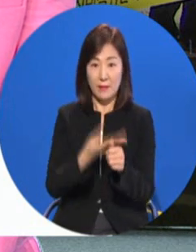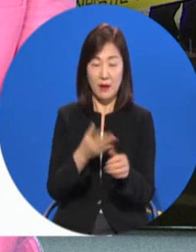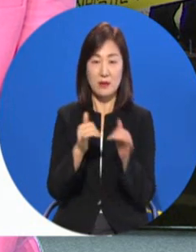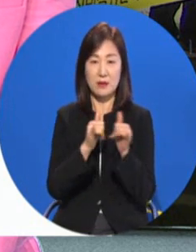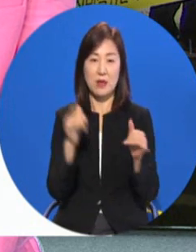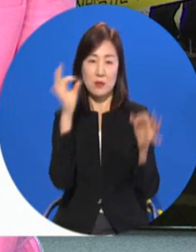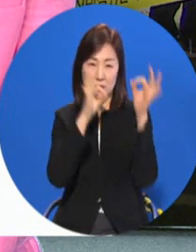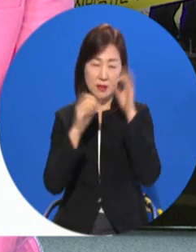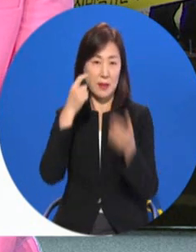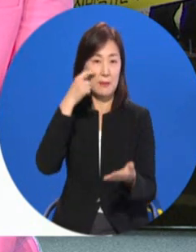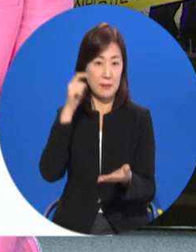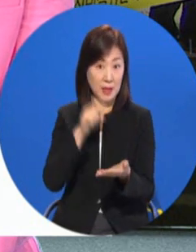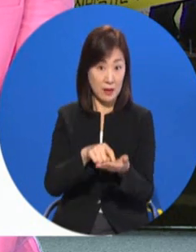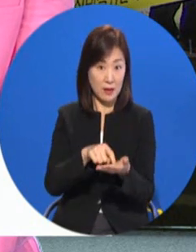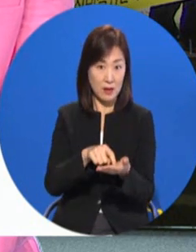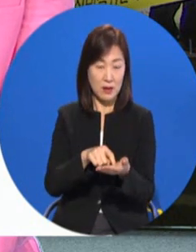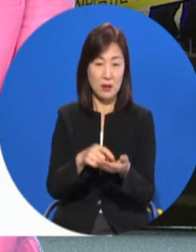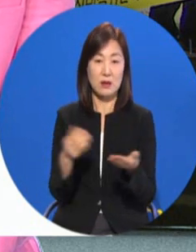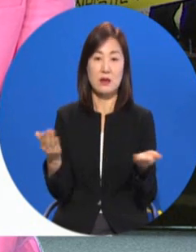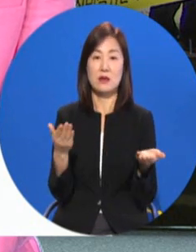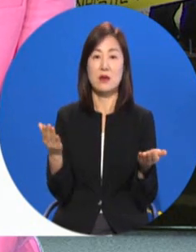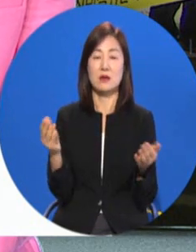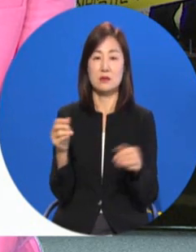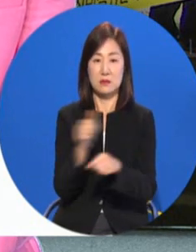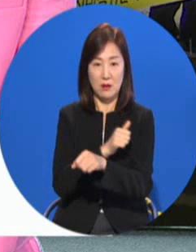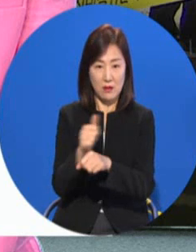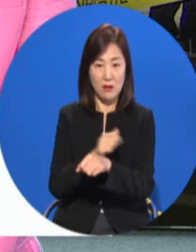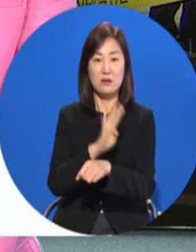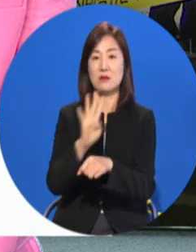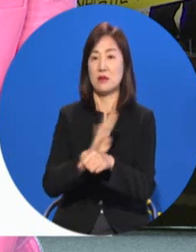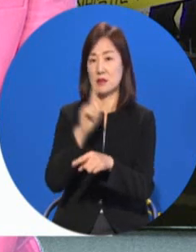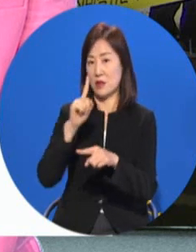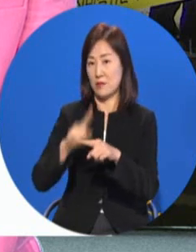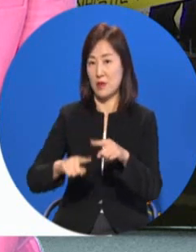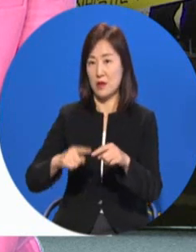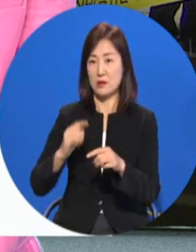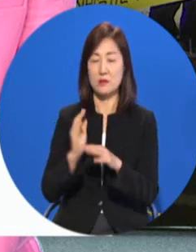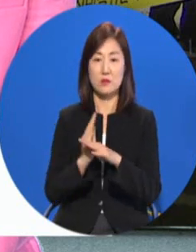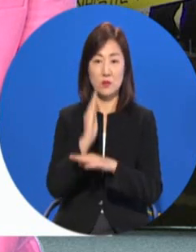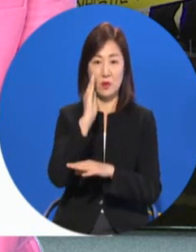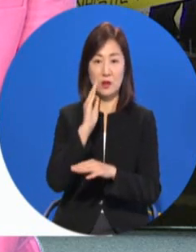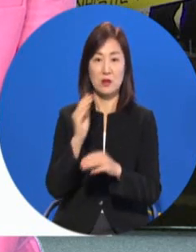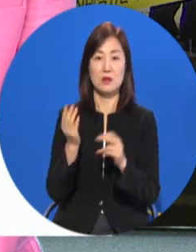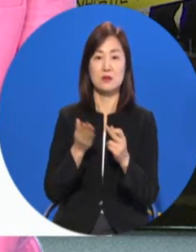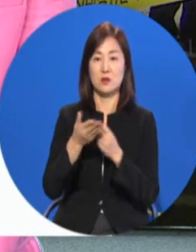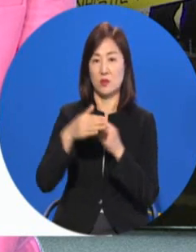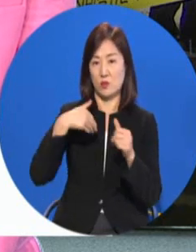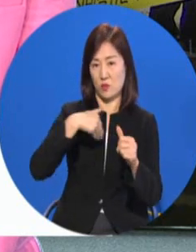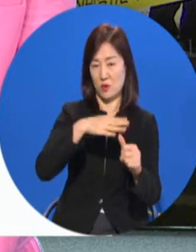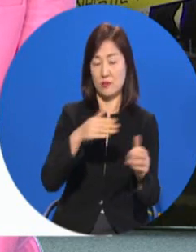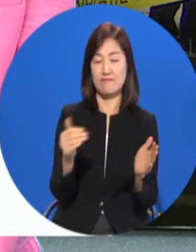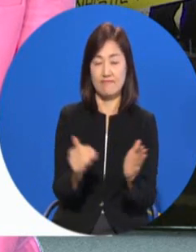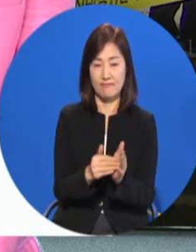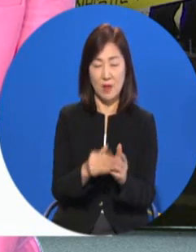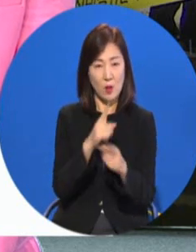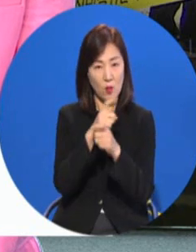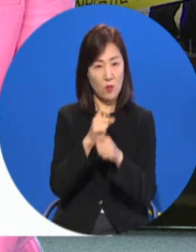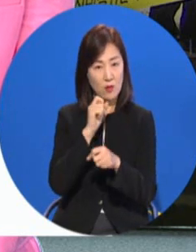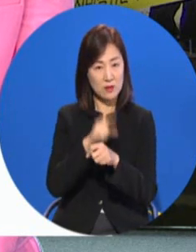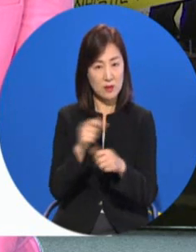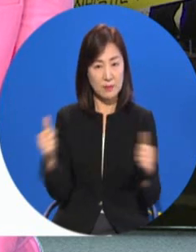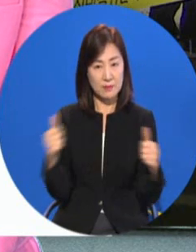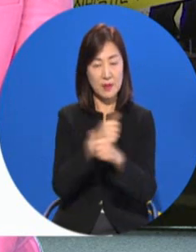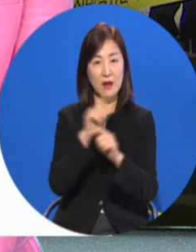공무원을 색출 한 뒤 출근에 많네 시간 단위 걸리는 섬으로 발령 됐습니다 당장 보복성 인사 라는 논란이